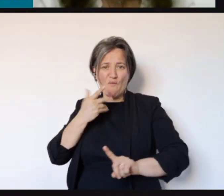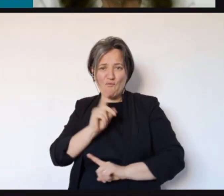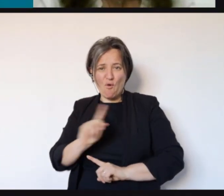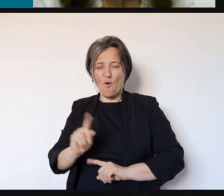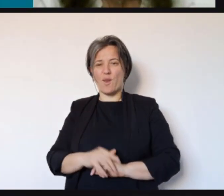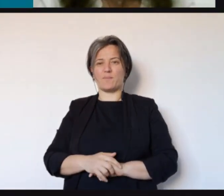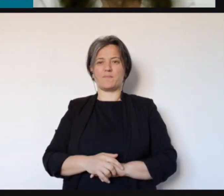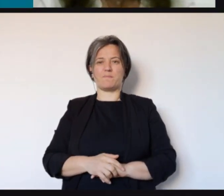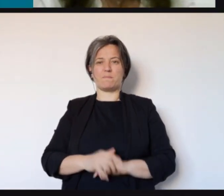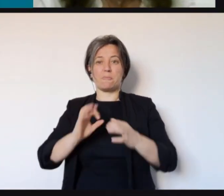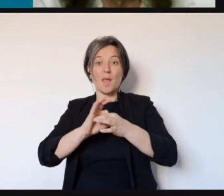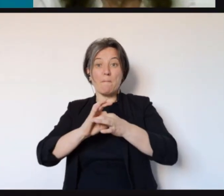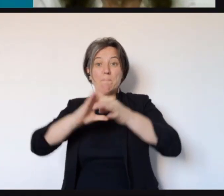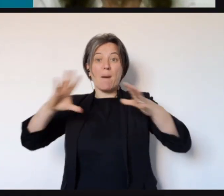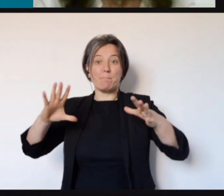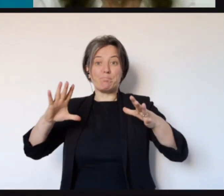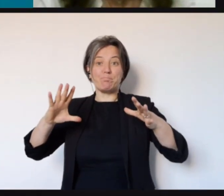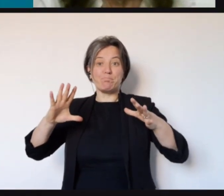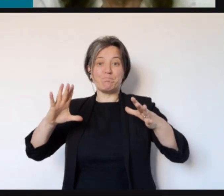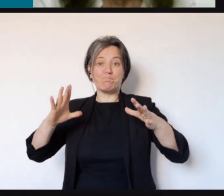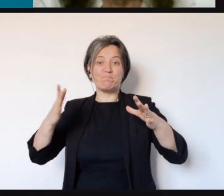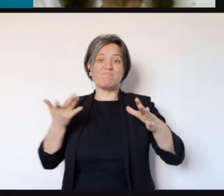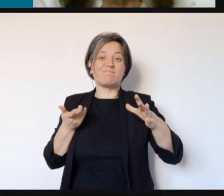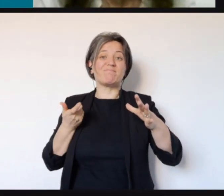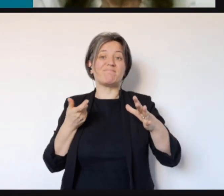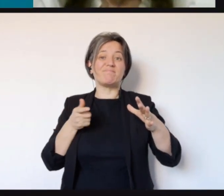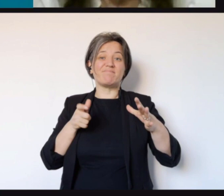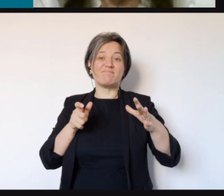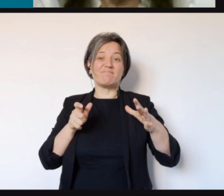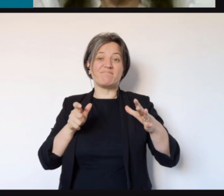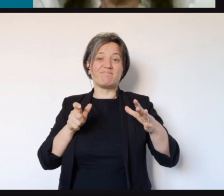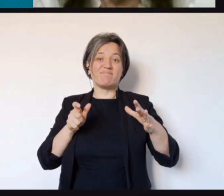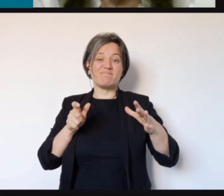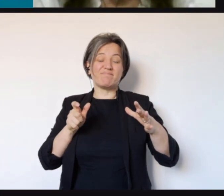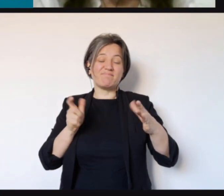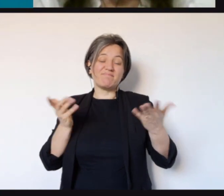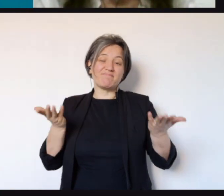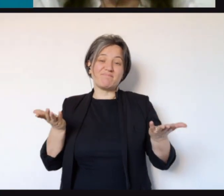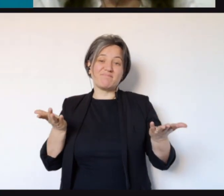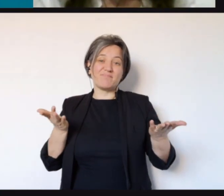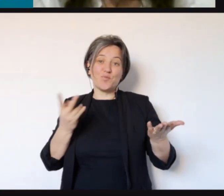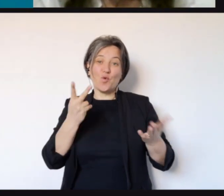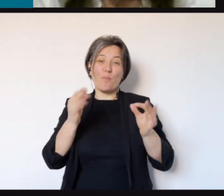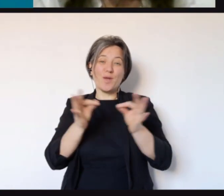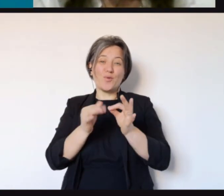che si staccano dalla connessione